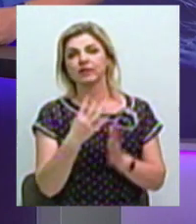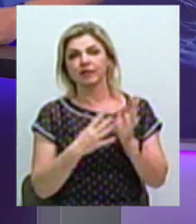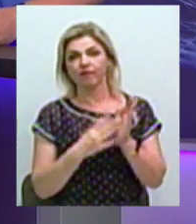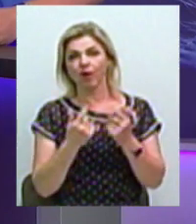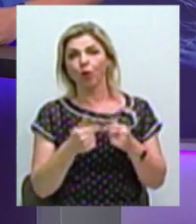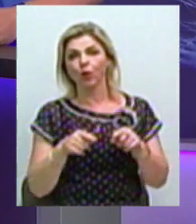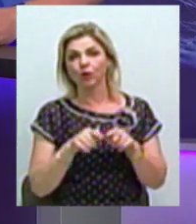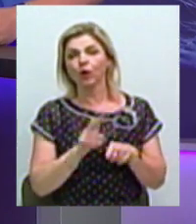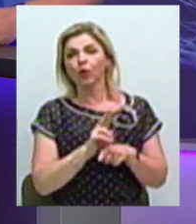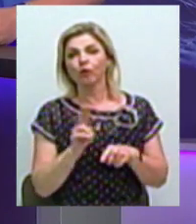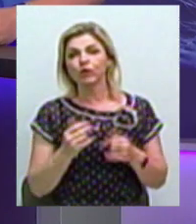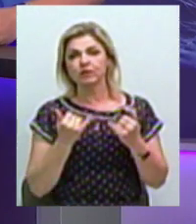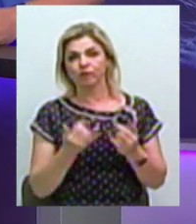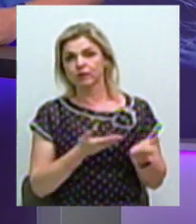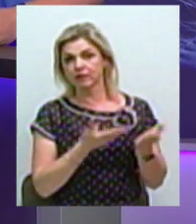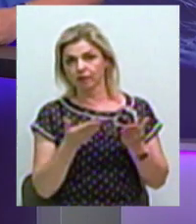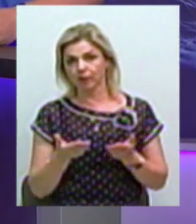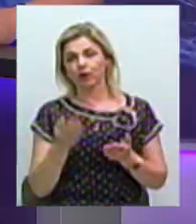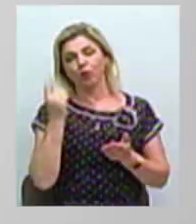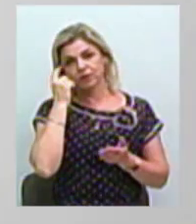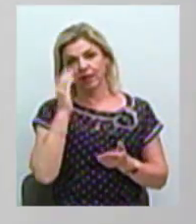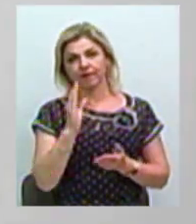округу, кого сьогодні ми запрошували, будь ласка, візитівки.